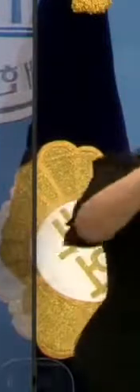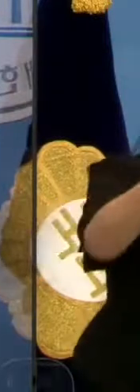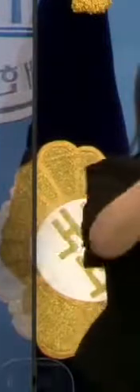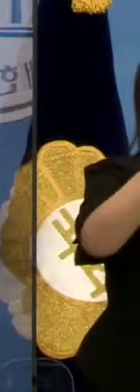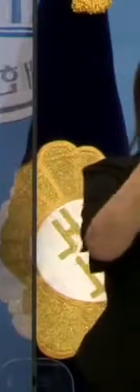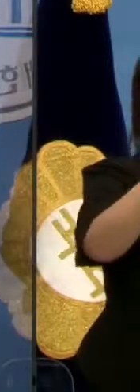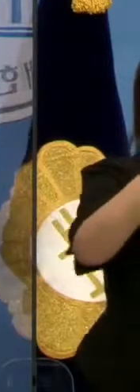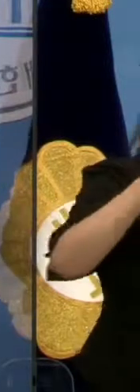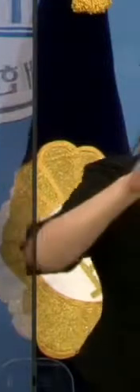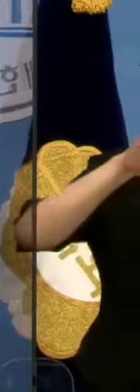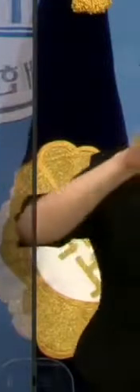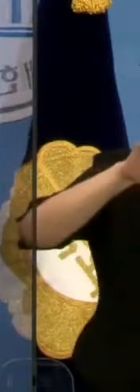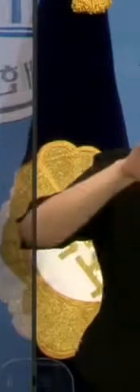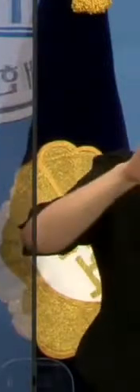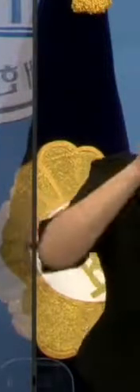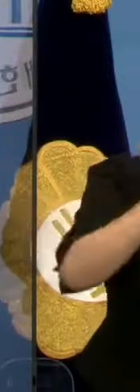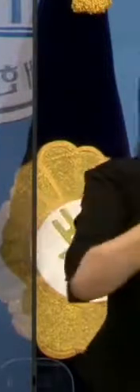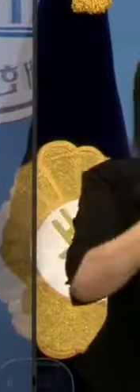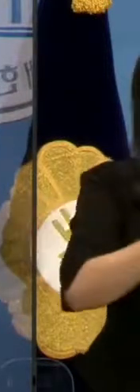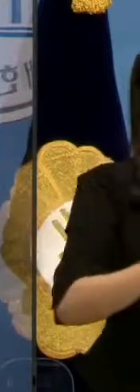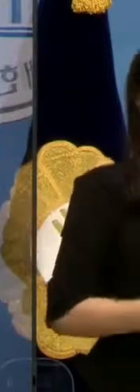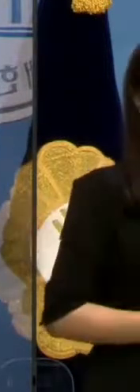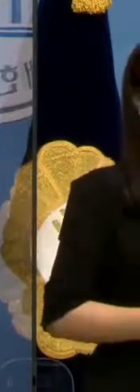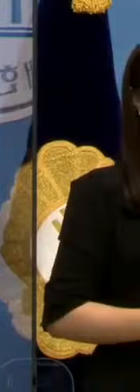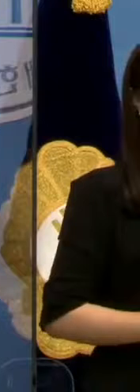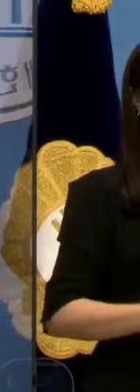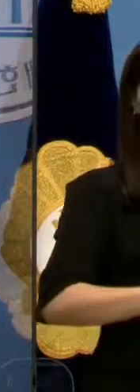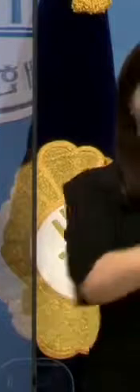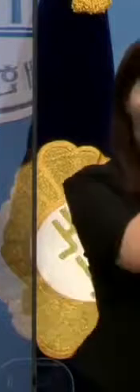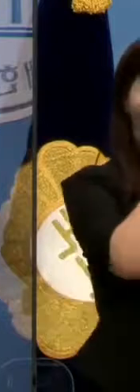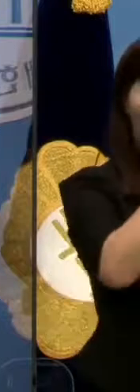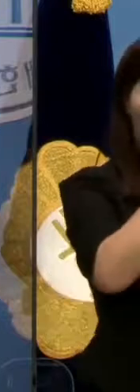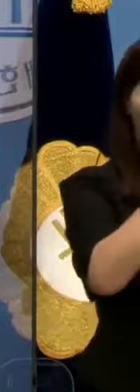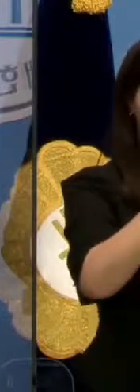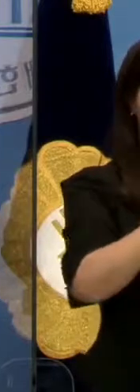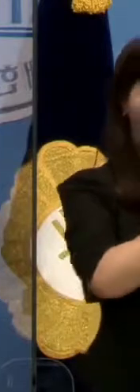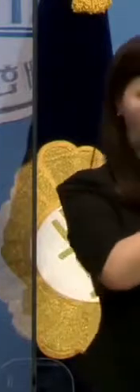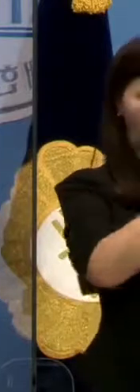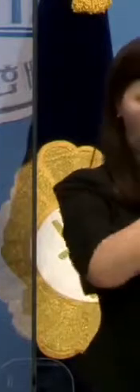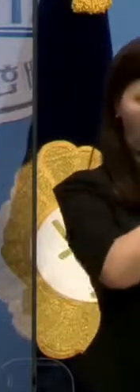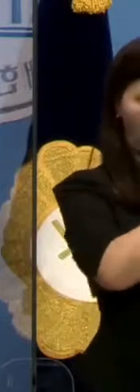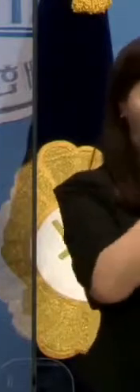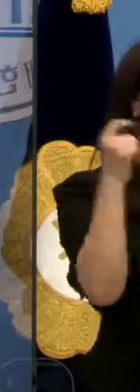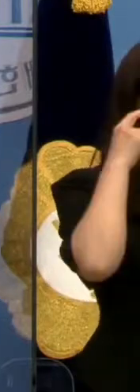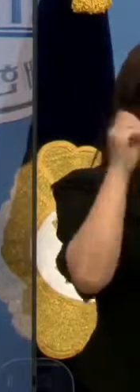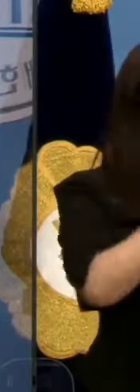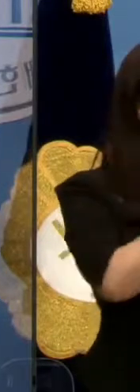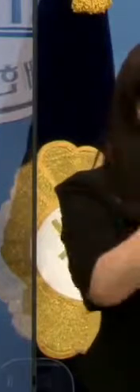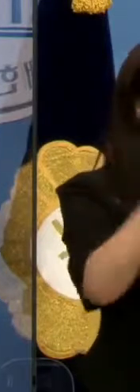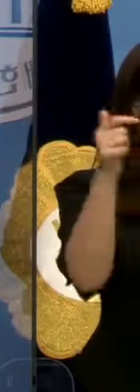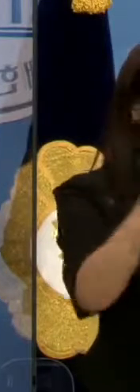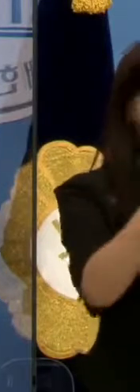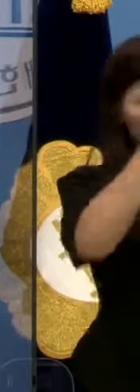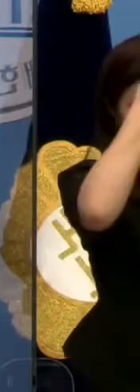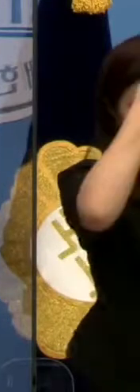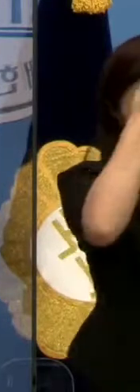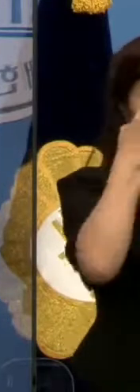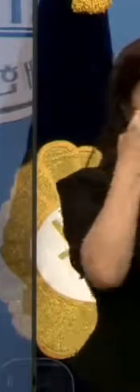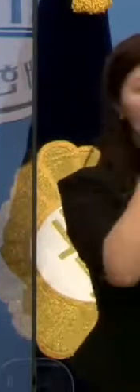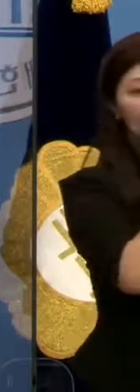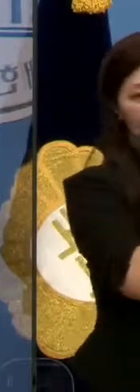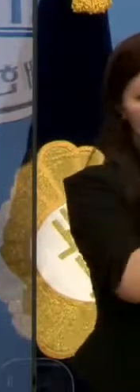240mm까지 강화하겠습니다. 현재 주요 건설사들이 층간소음 저감 기술을 개발하고 있습니다. 민관